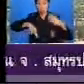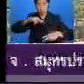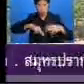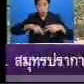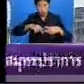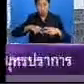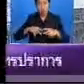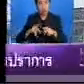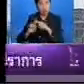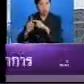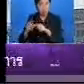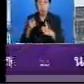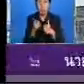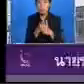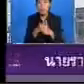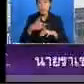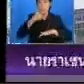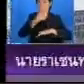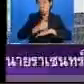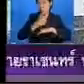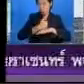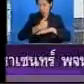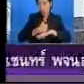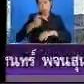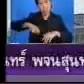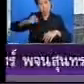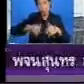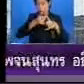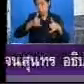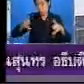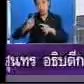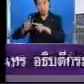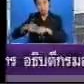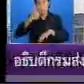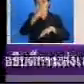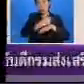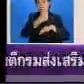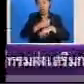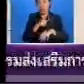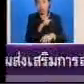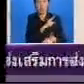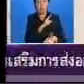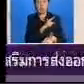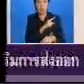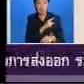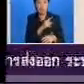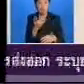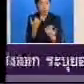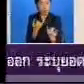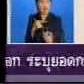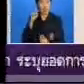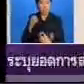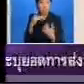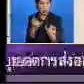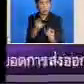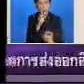พันธ์ชัยรัตน์นะครับตุลาการหัวหน้าคณะศาลปกครองกลางซึ่งเป็นเจ้าหน้าที่ในส่วนของเจ้าของสำนวนที่มีคำสั่งเมื่อวันนี้นะครับ